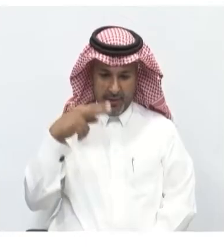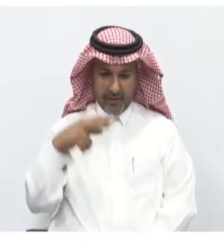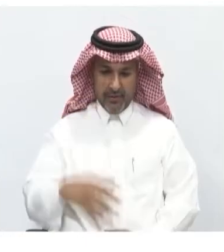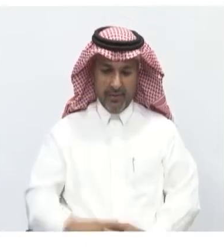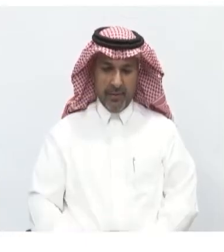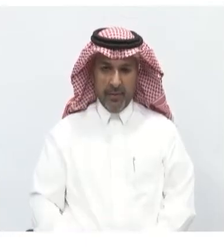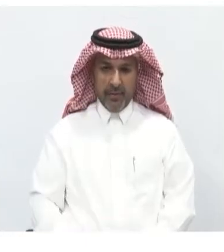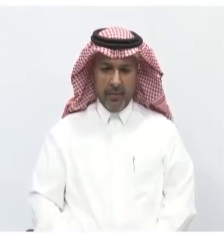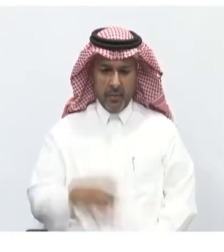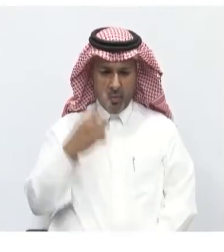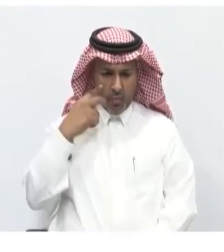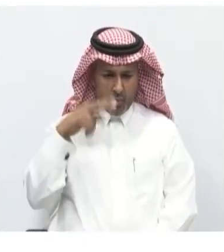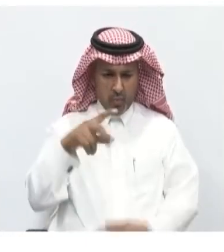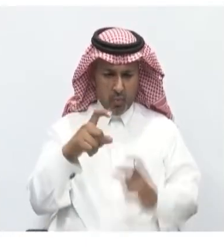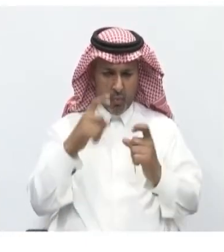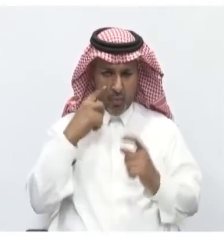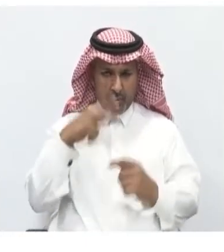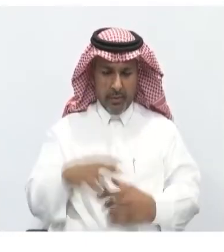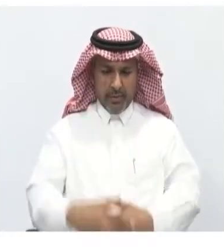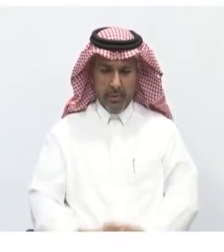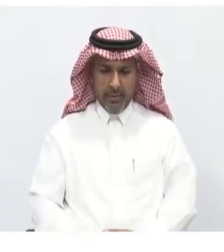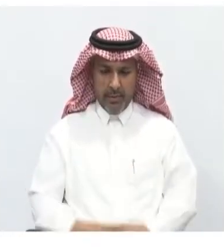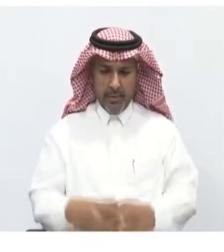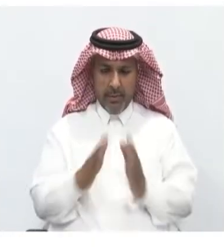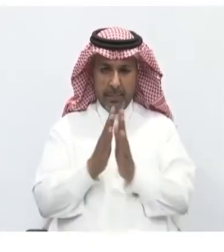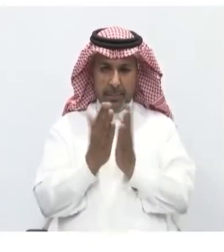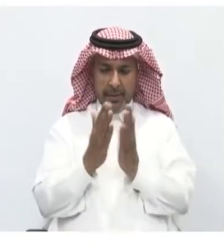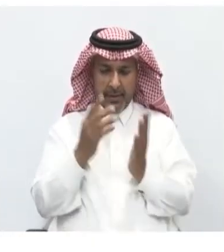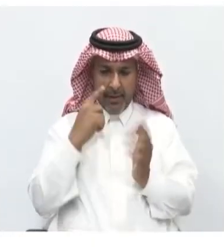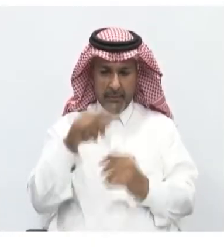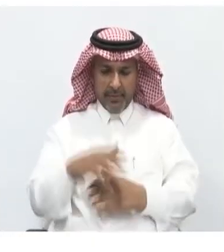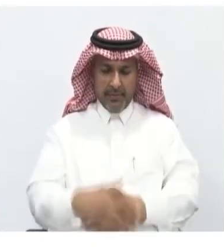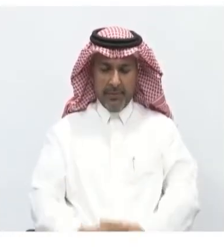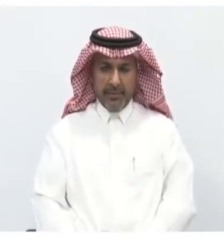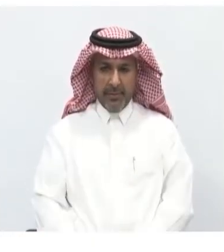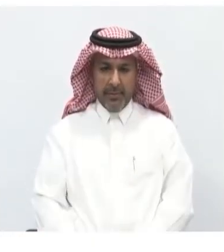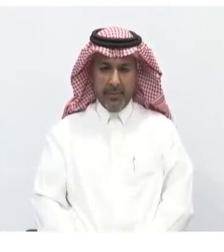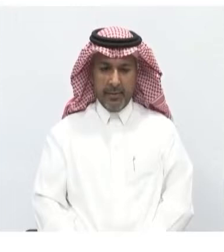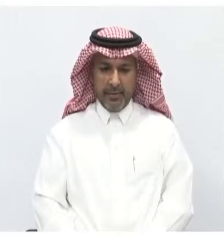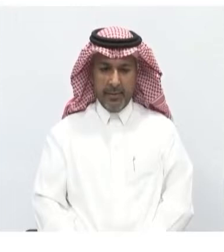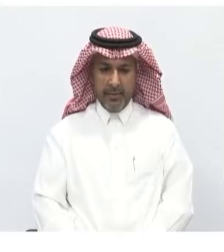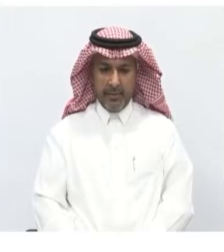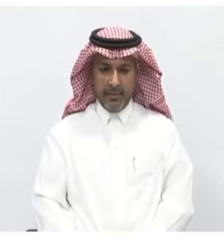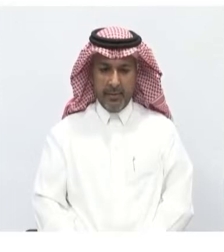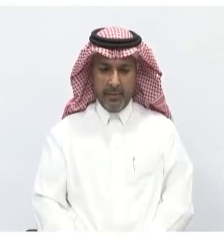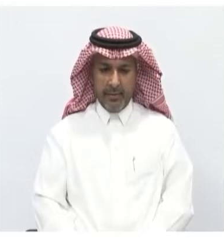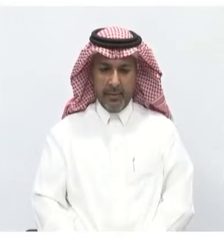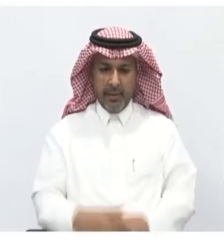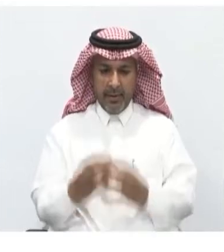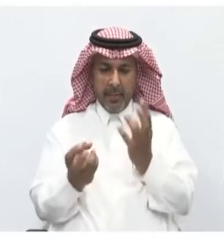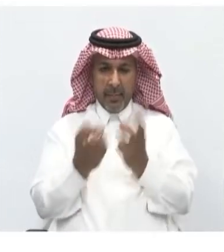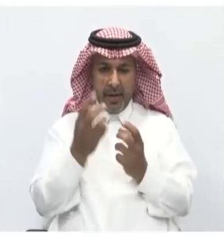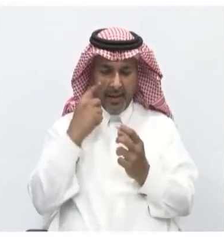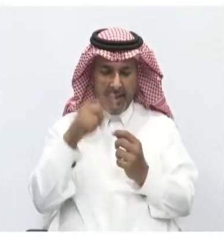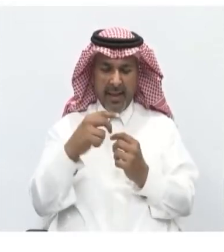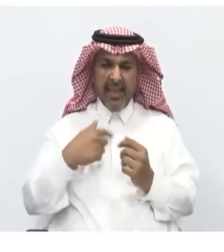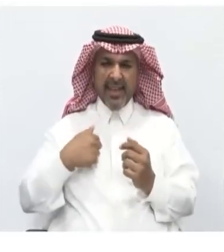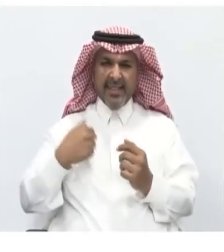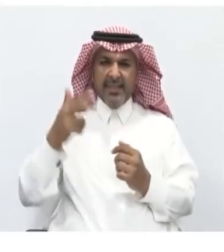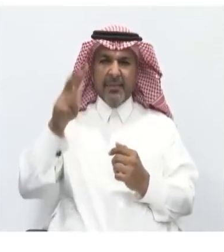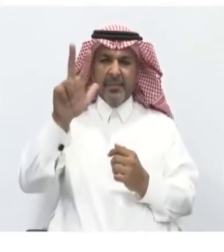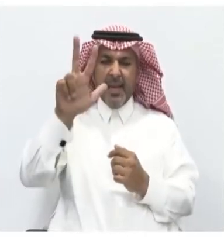لاحظ معي هذه الصوره موجوده لديك في الكتاب المدرسي الشكل ثمانيه واحد تحدد المعادله الكيميائيه الموزونه